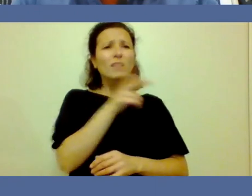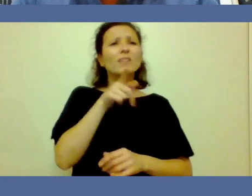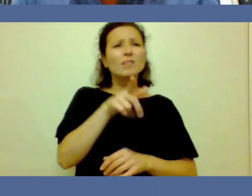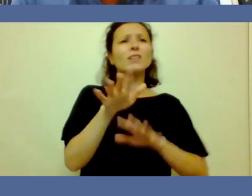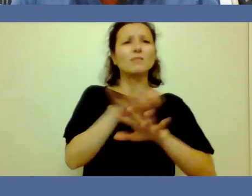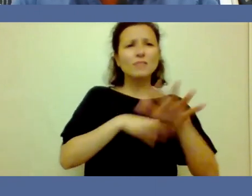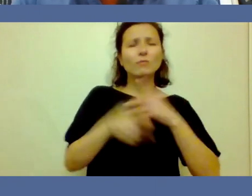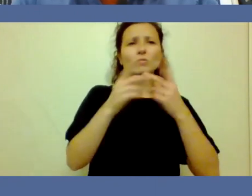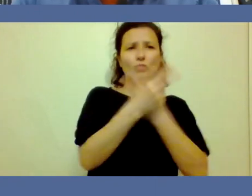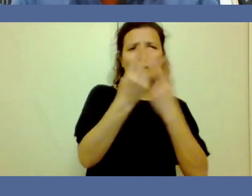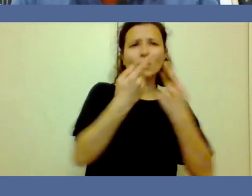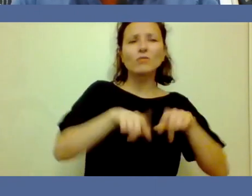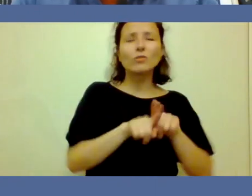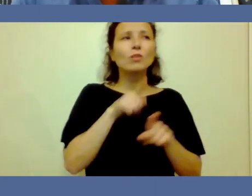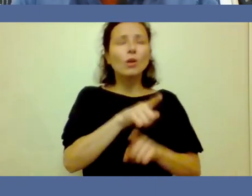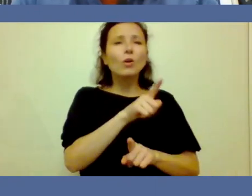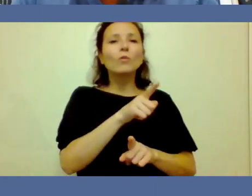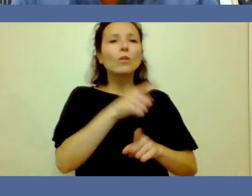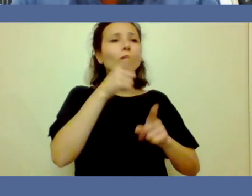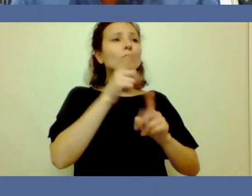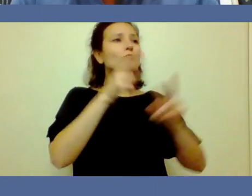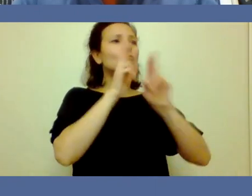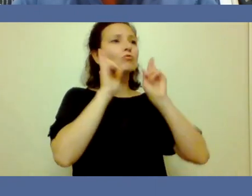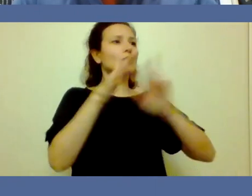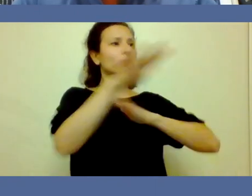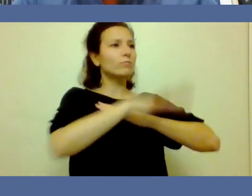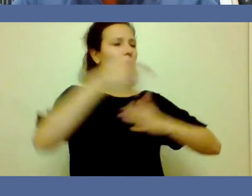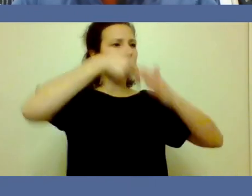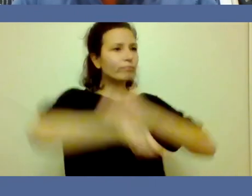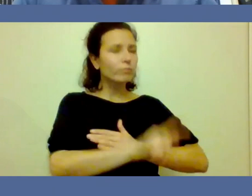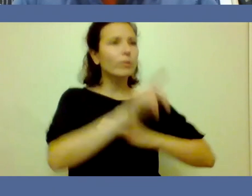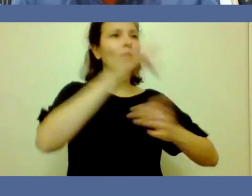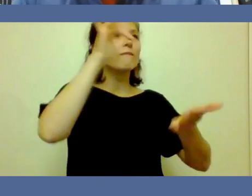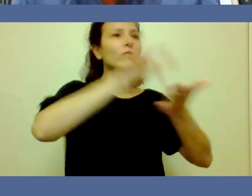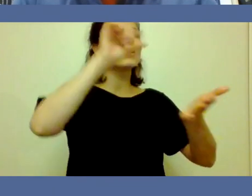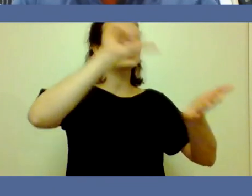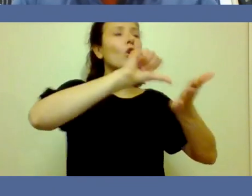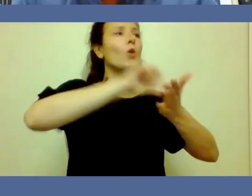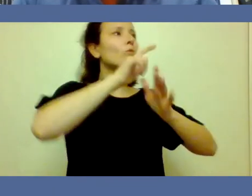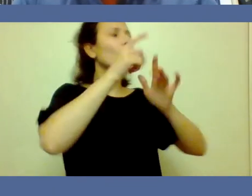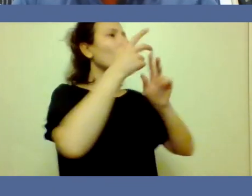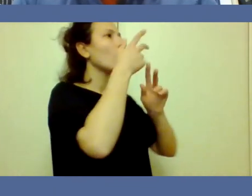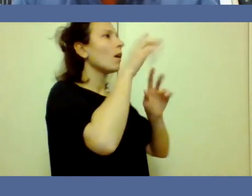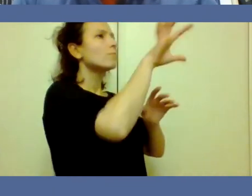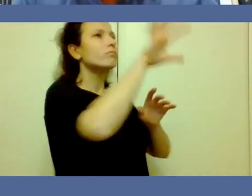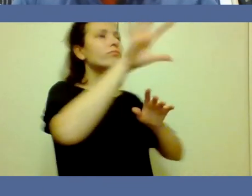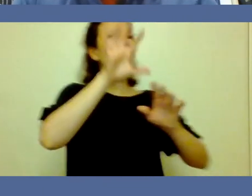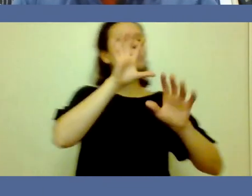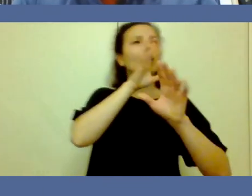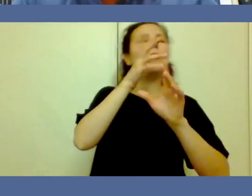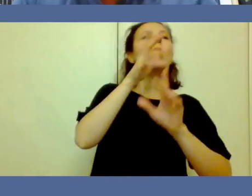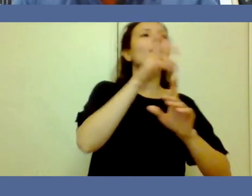rzeczywistości, która dzieje się wokół pana i pan jest w oku cyklonu. Pan nieustannie ma kontakt z innymi ludźmi, pan cały